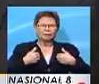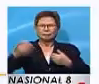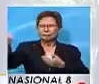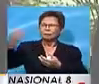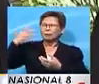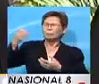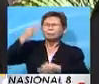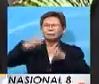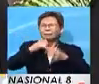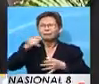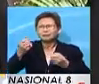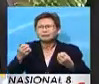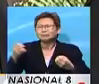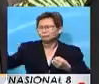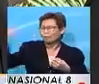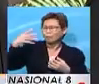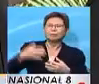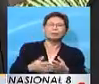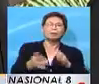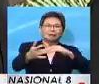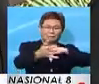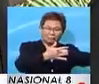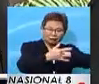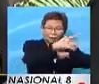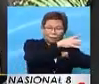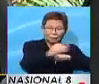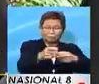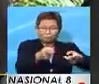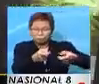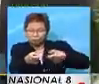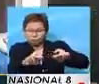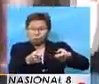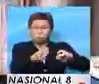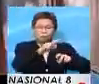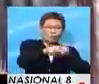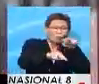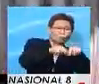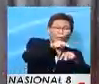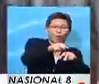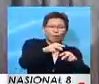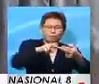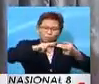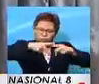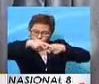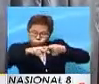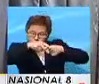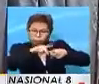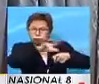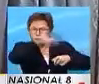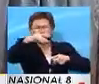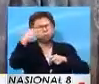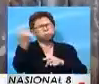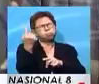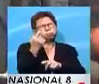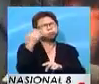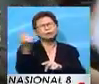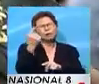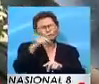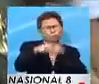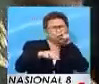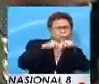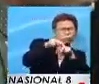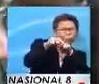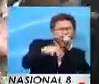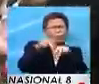kepada kita tegasnya aspek teknikal dan penyelenggaraan Pesawat akan terus dipantau agar sentiasa dalam keadaan baik